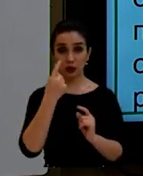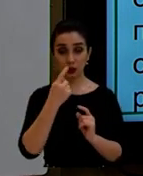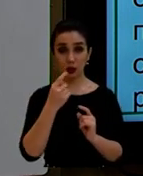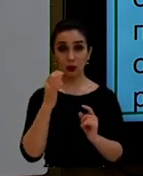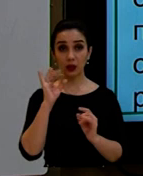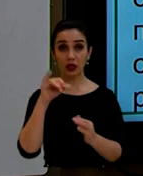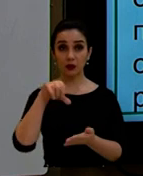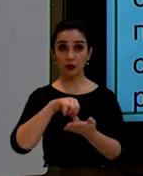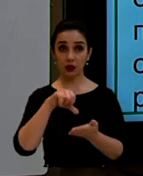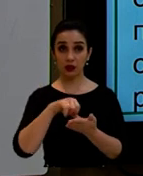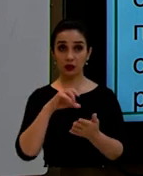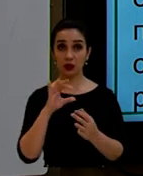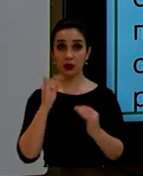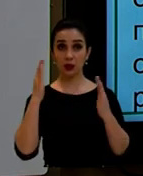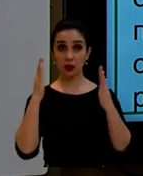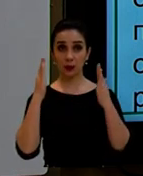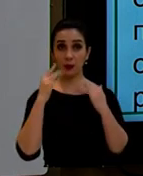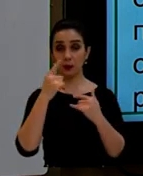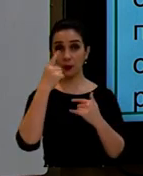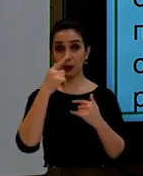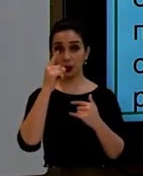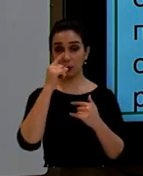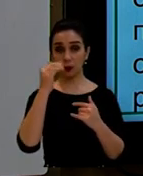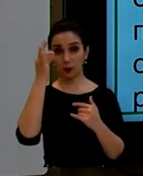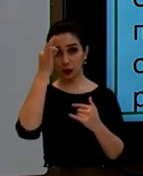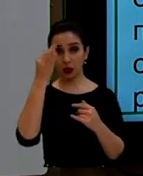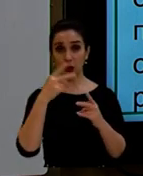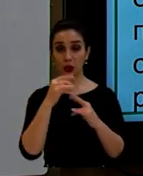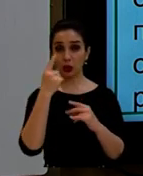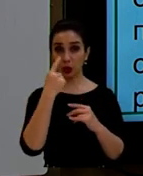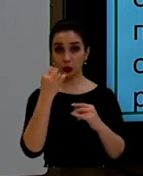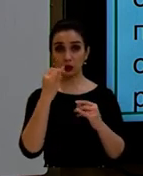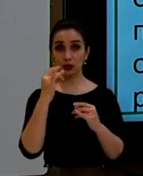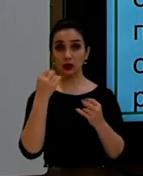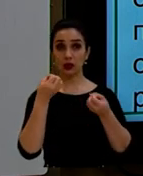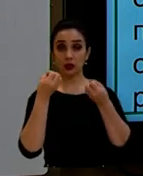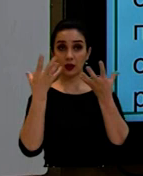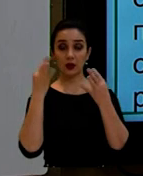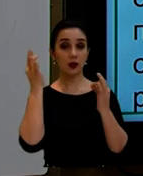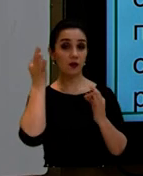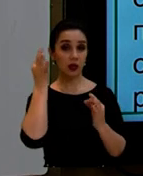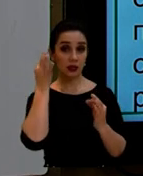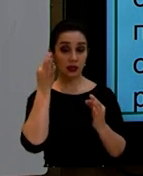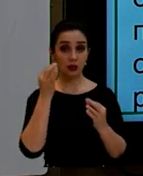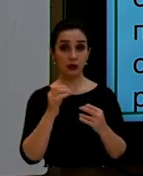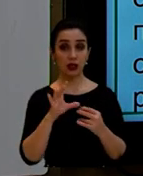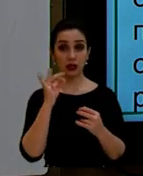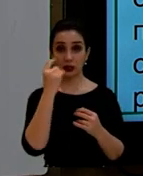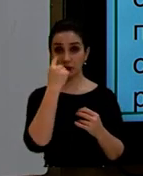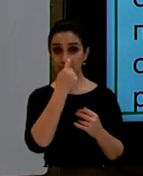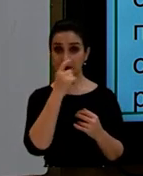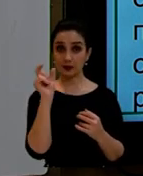сильно выступающими прямым носом, мягкими светлыми русыми волосами,